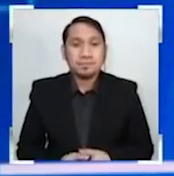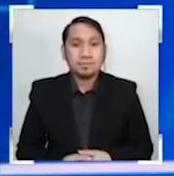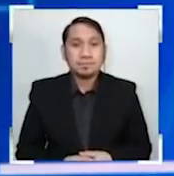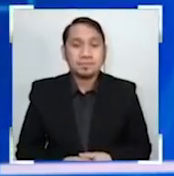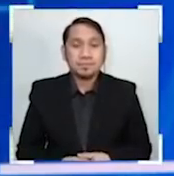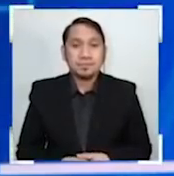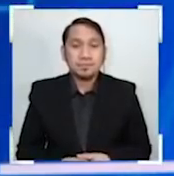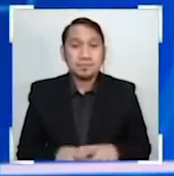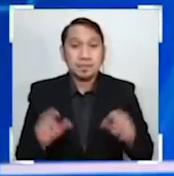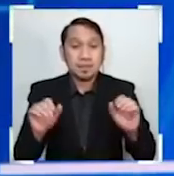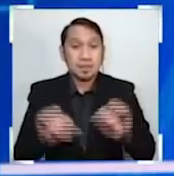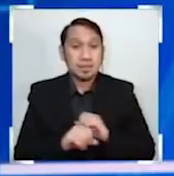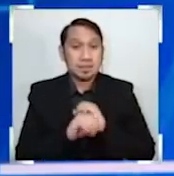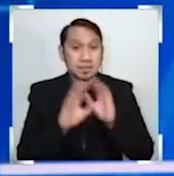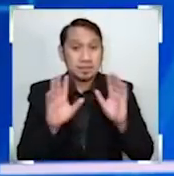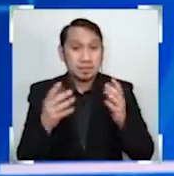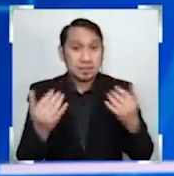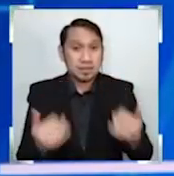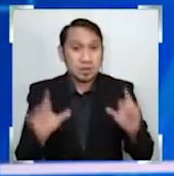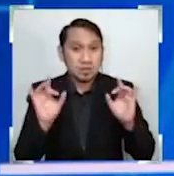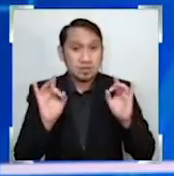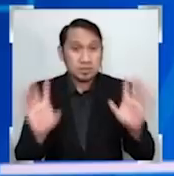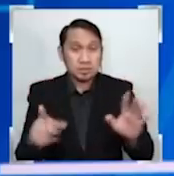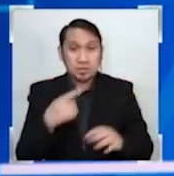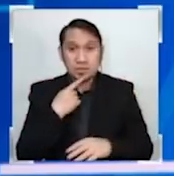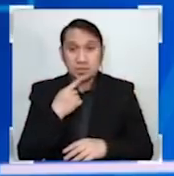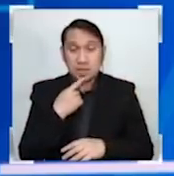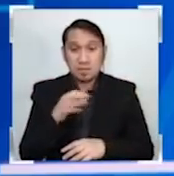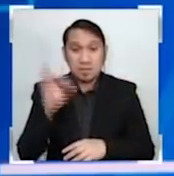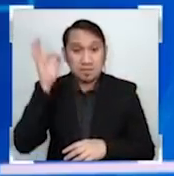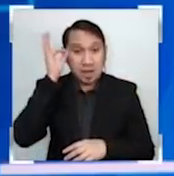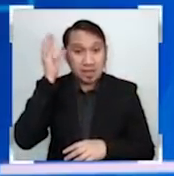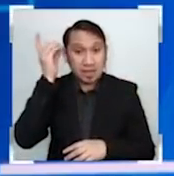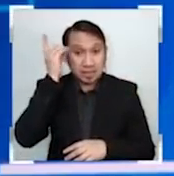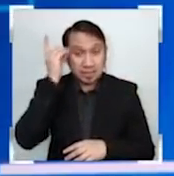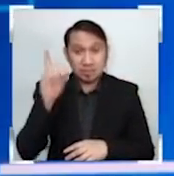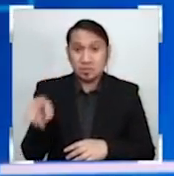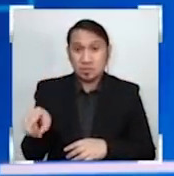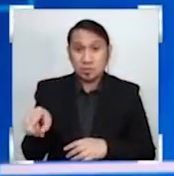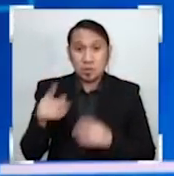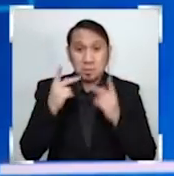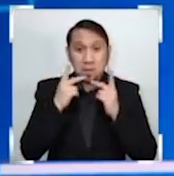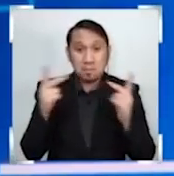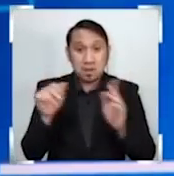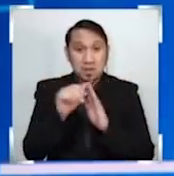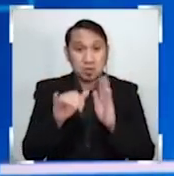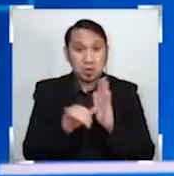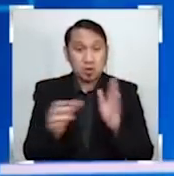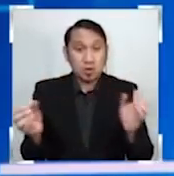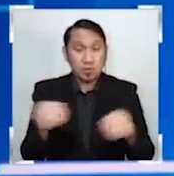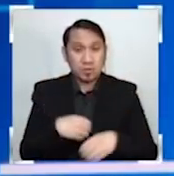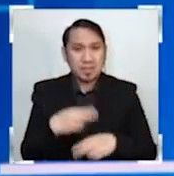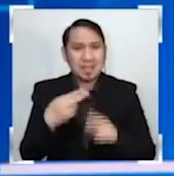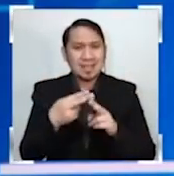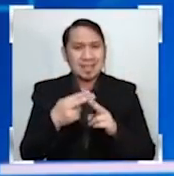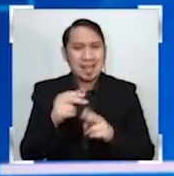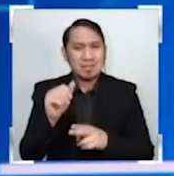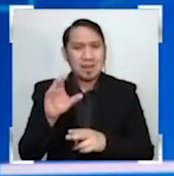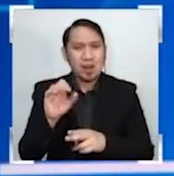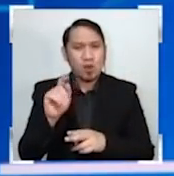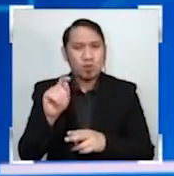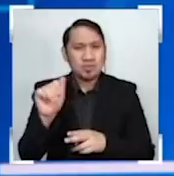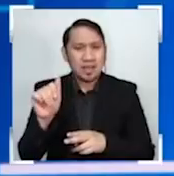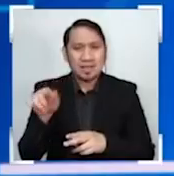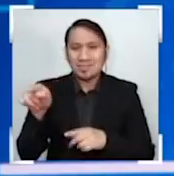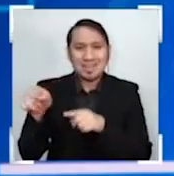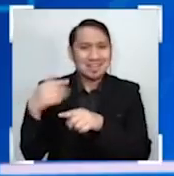Clear and present danger ang turi ni Senator Franklin Drilon sa head ng Public Attorney's Office na si Presida Acosta na hindi pa bakunado contra